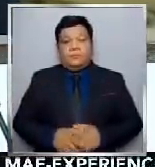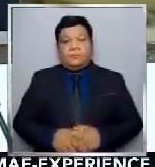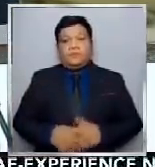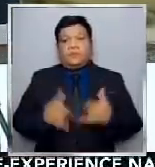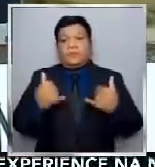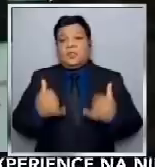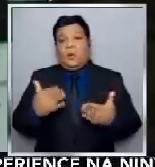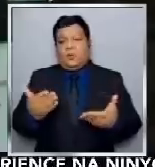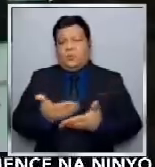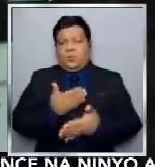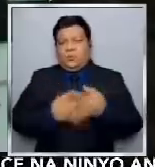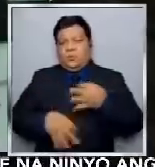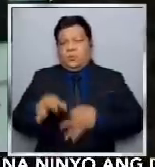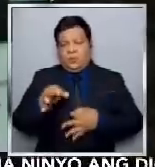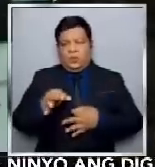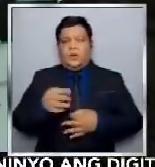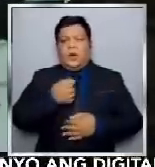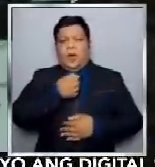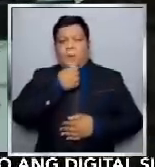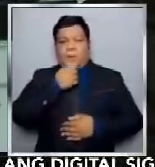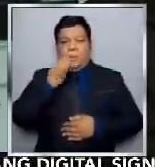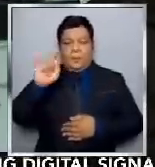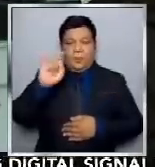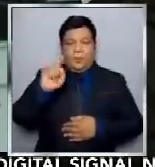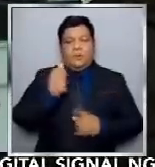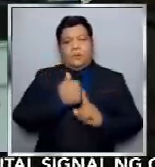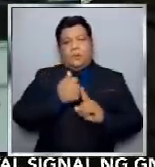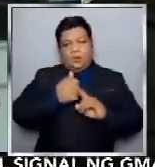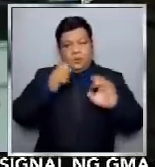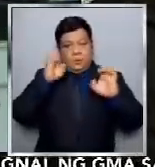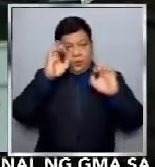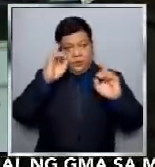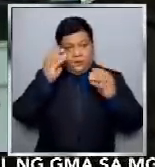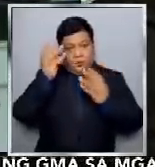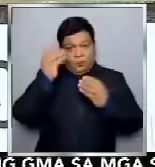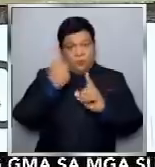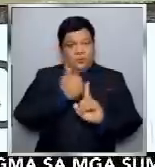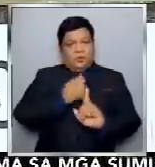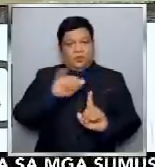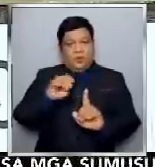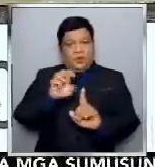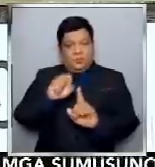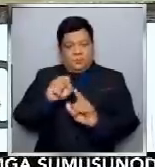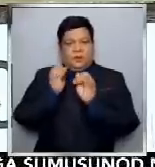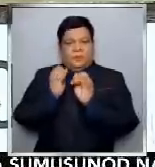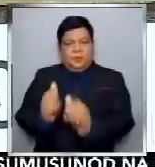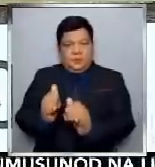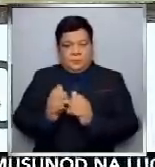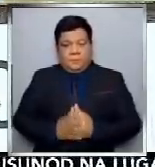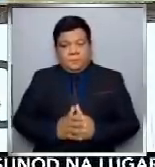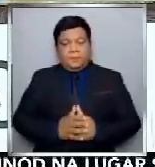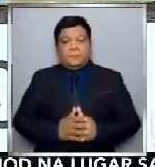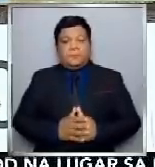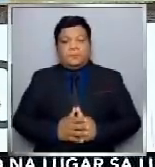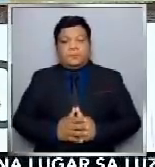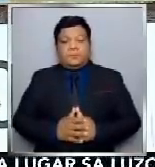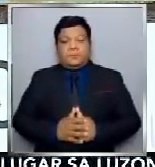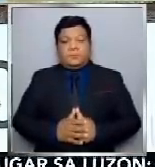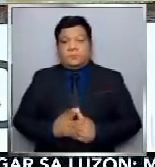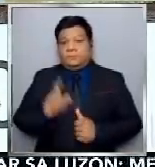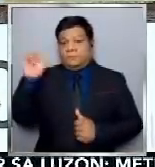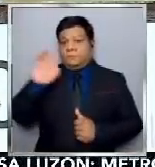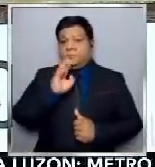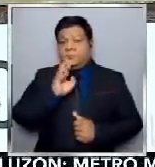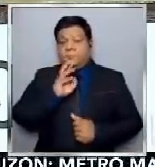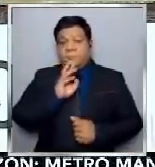COMELEC. Mananatili raw Education and Information Head ng COMELEC si Director James Jimenez. I would like to speculate on that matter lang